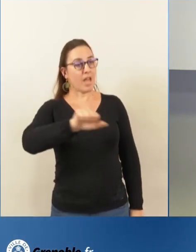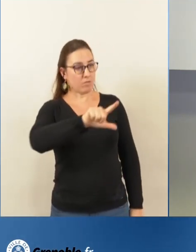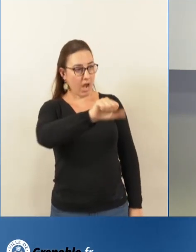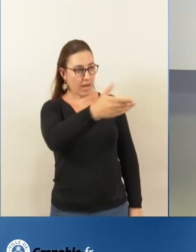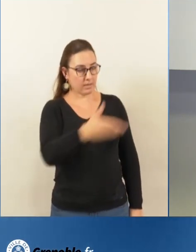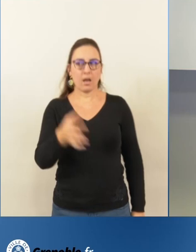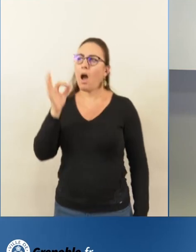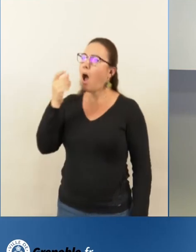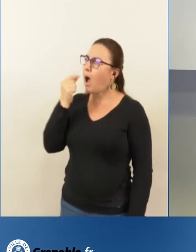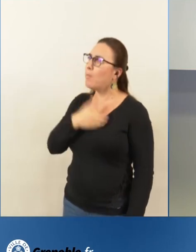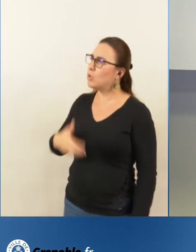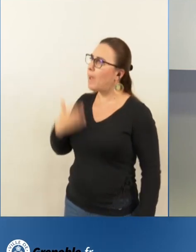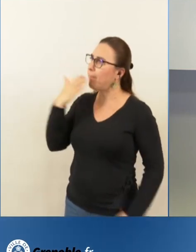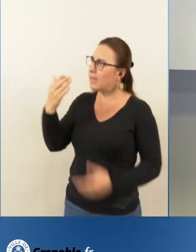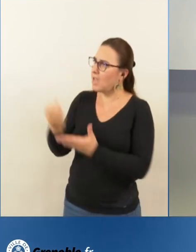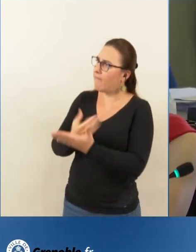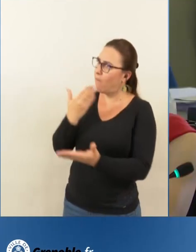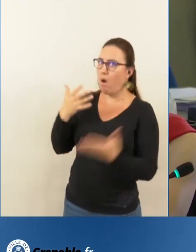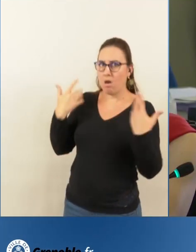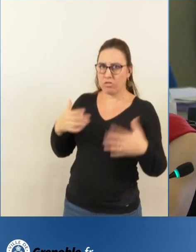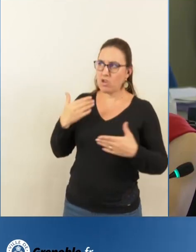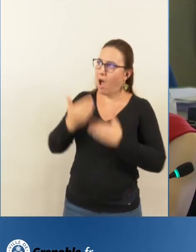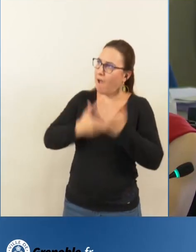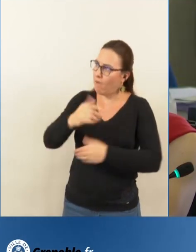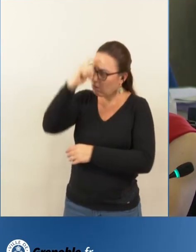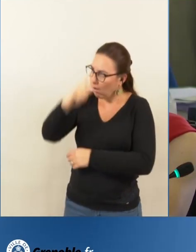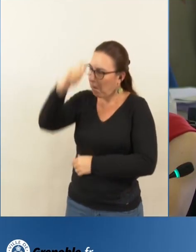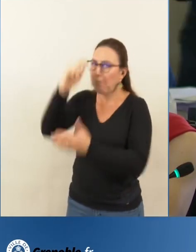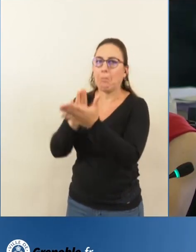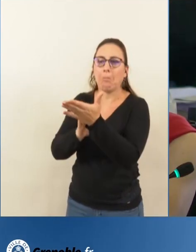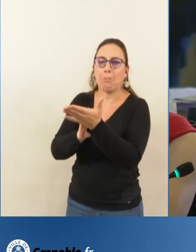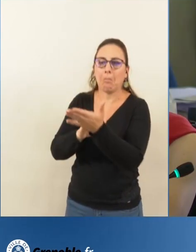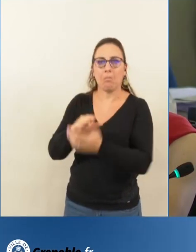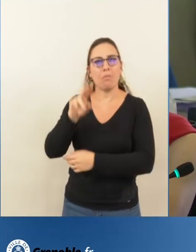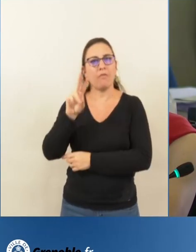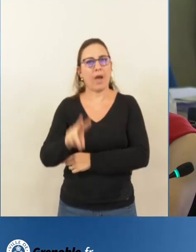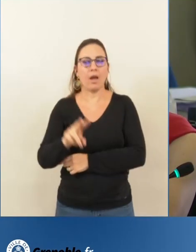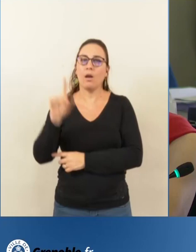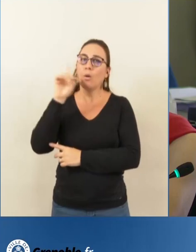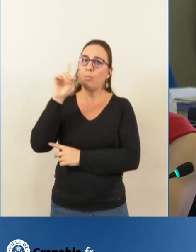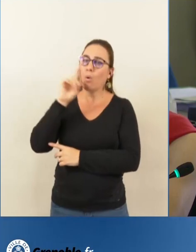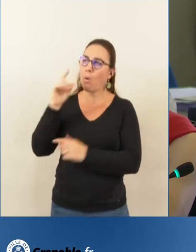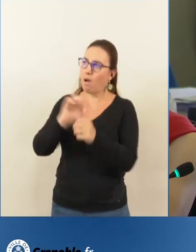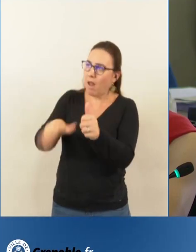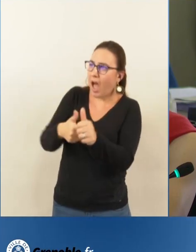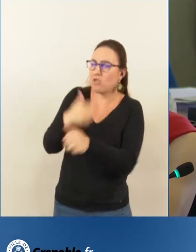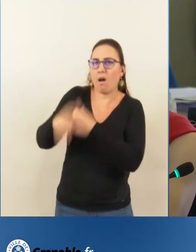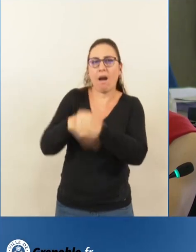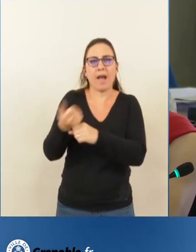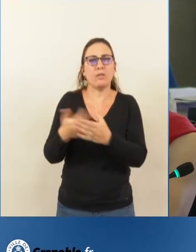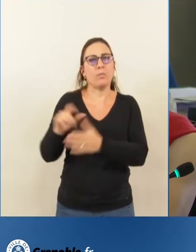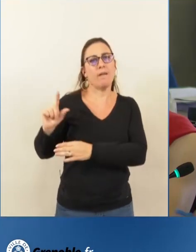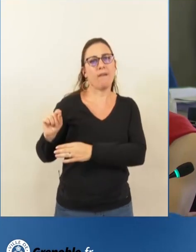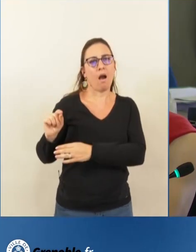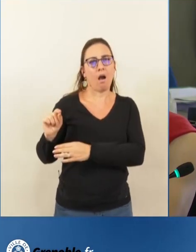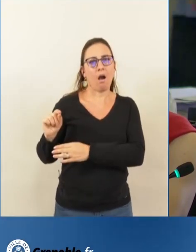le Maire du coup cette information c'est déjà une avancée et je vous je la salue je vous félicite parce que lors de l'élection des adjoints en 2020 il n'était pas